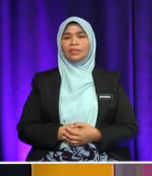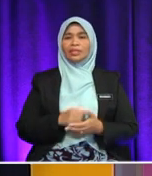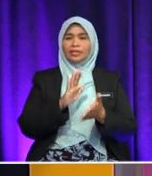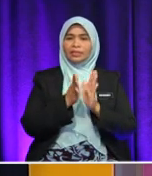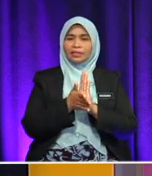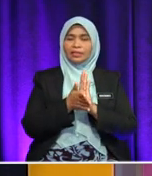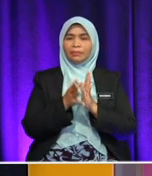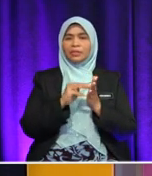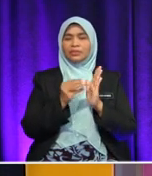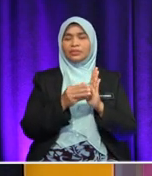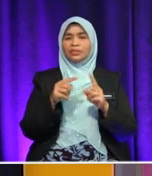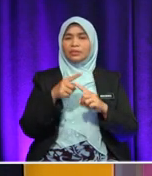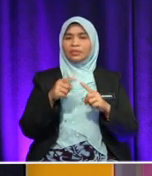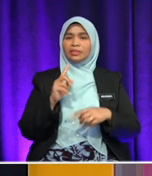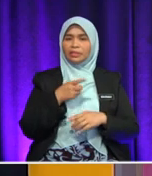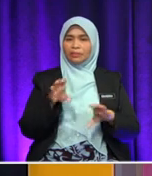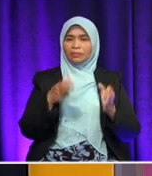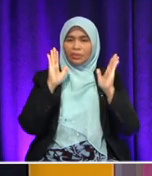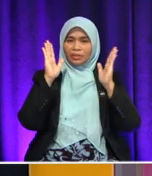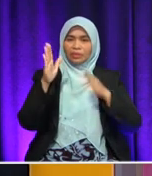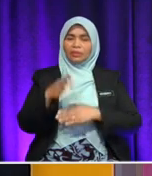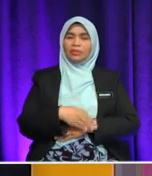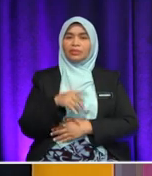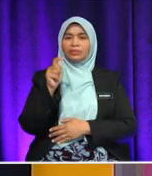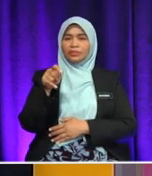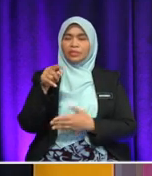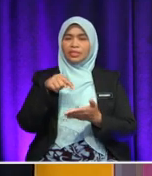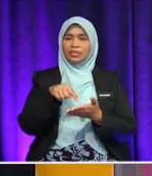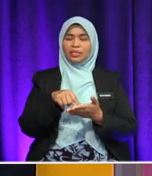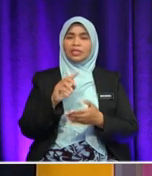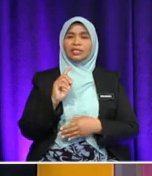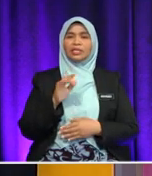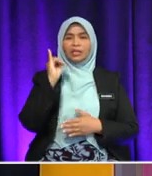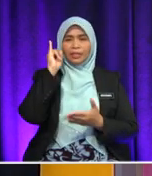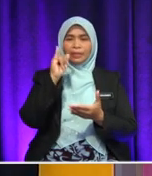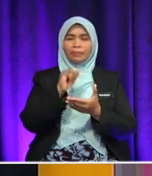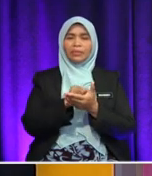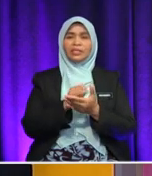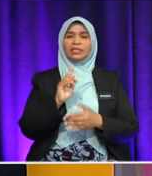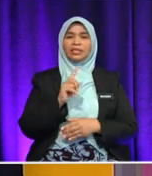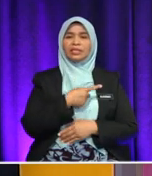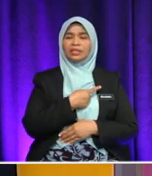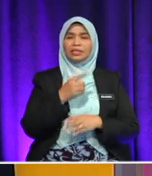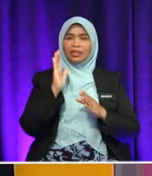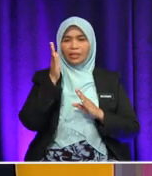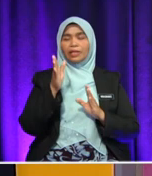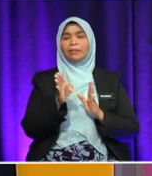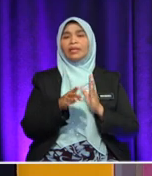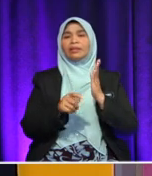kita akan bertambah kuat bertambah Kukuh dan Insyaallah kita selalu doakan eee Rabbana